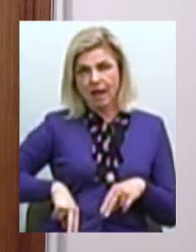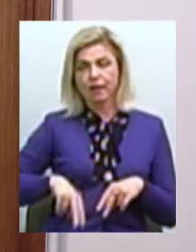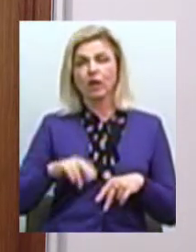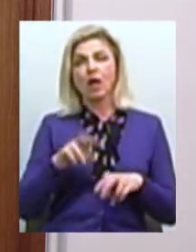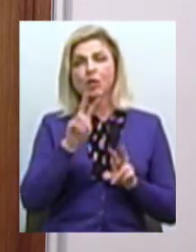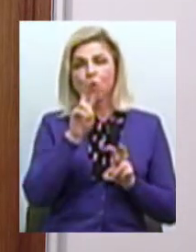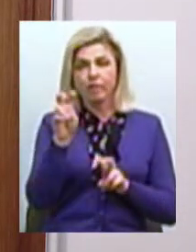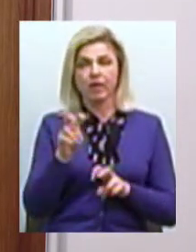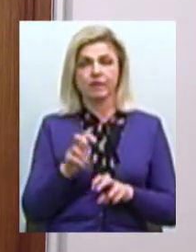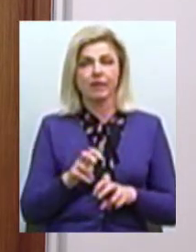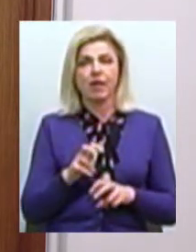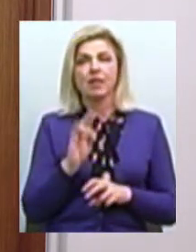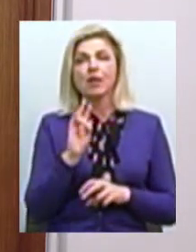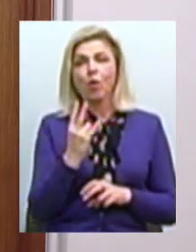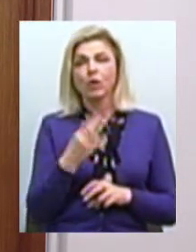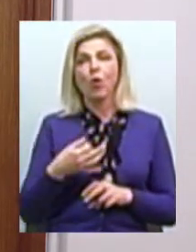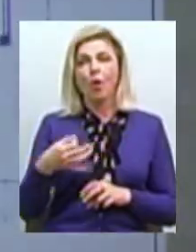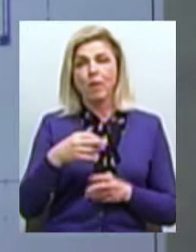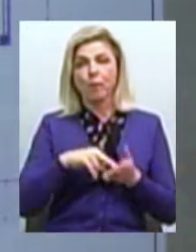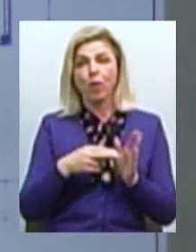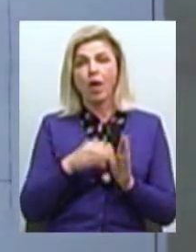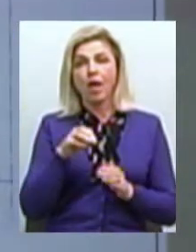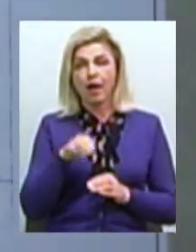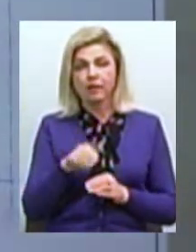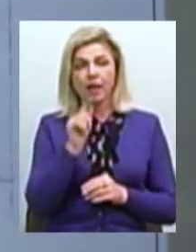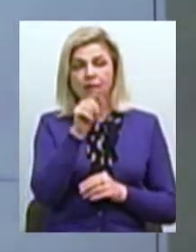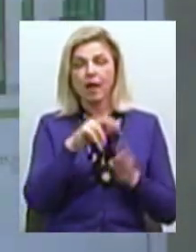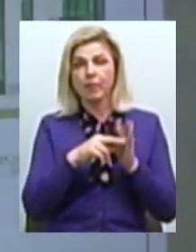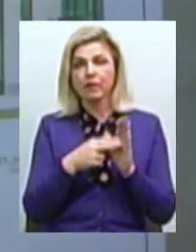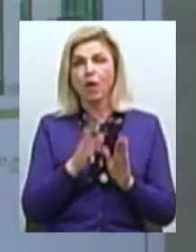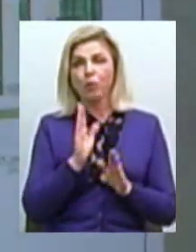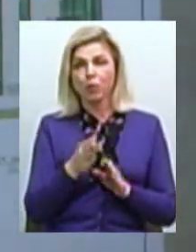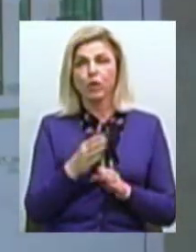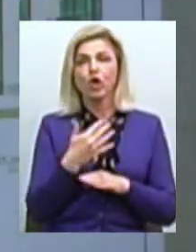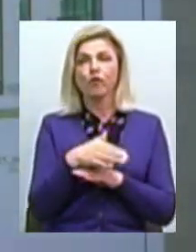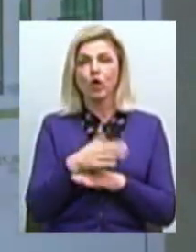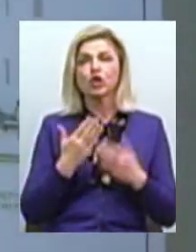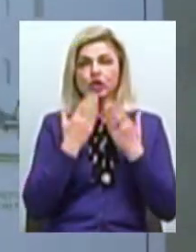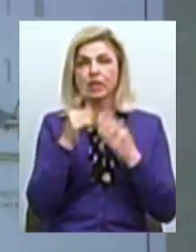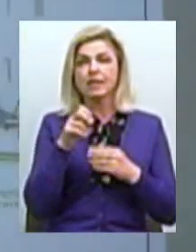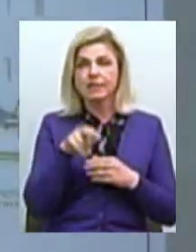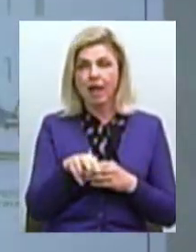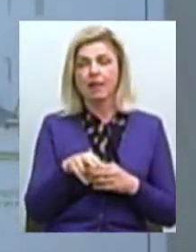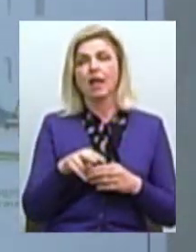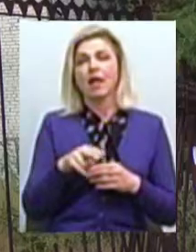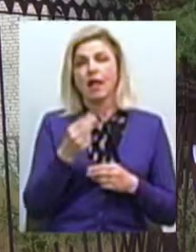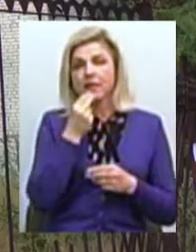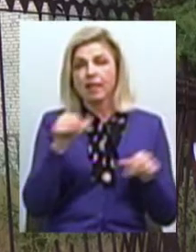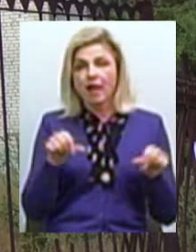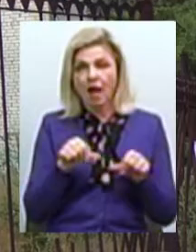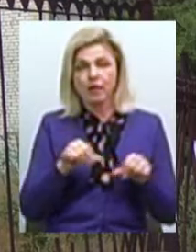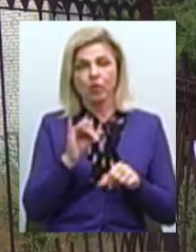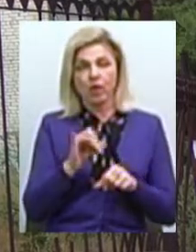з обмеженою відповідальністю «Миколаївоблпроект». Там планують розмістити дворівнову читальну залу, їдальню та актову залу. Під